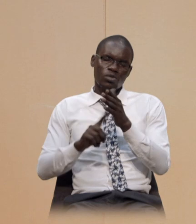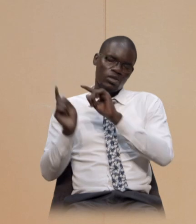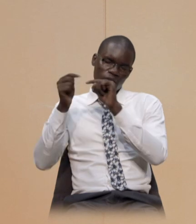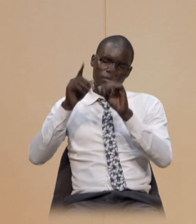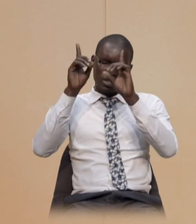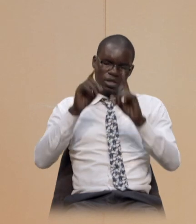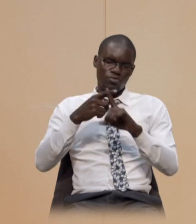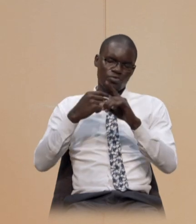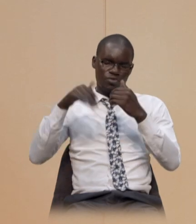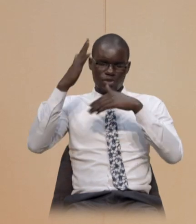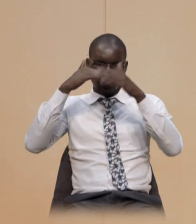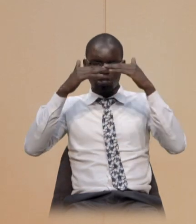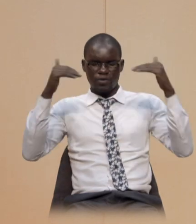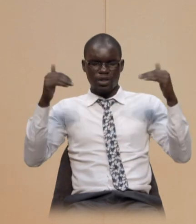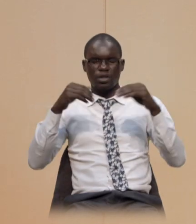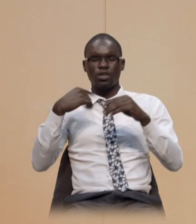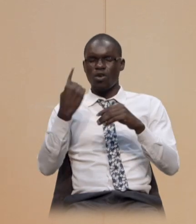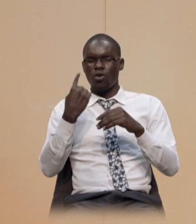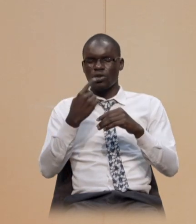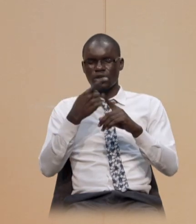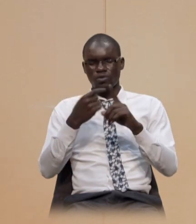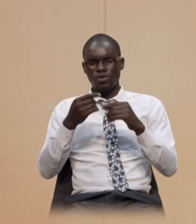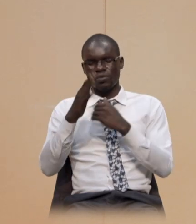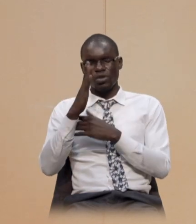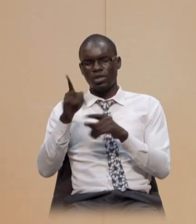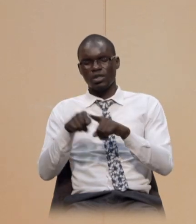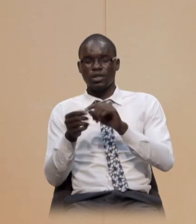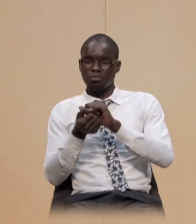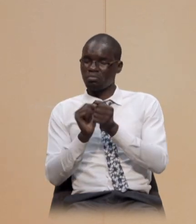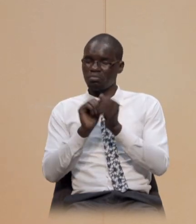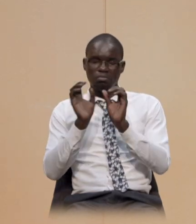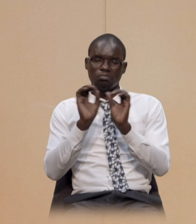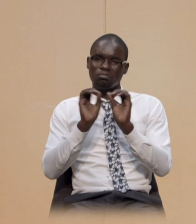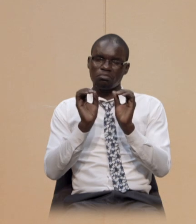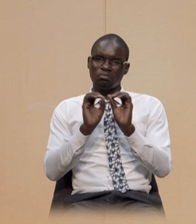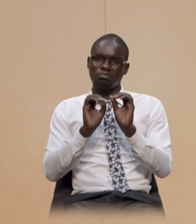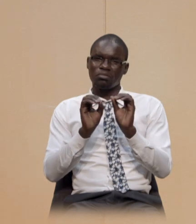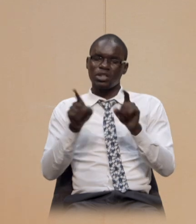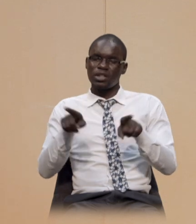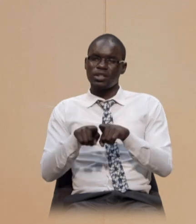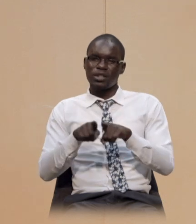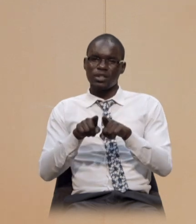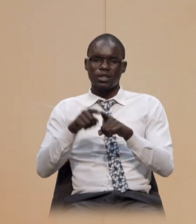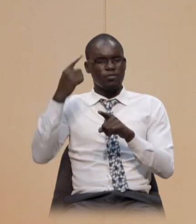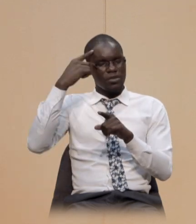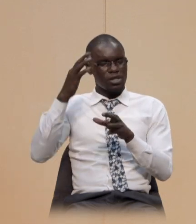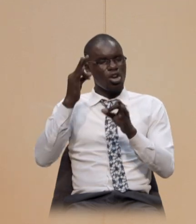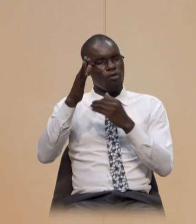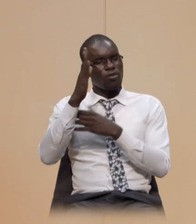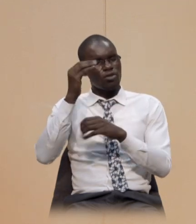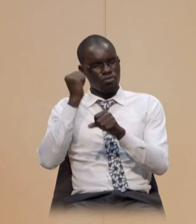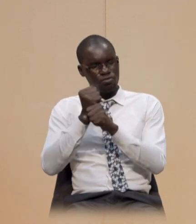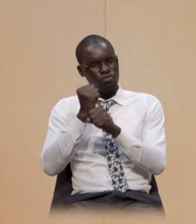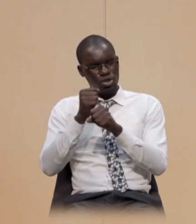juu ni ya Mungu na haibadiliki, na makusudi ya Mungu itafanyika katika